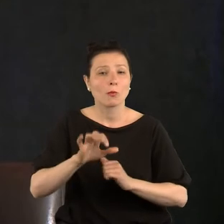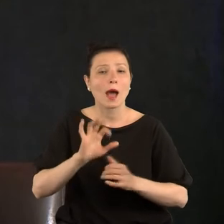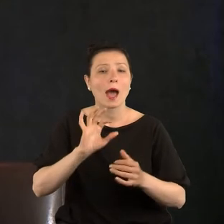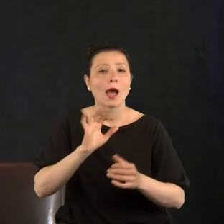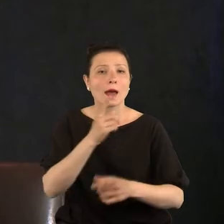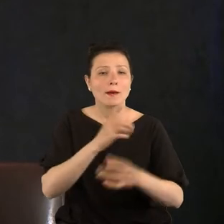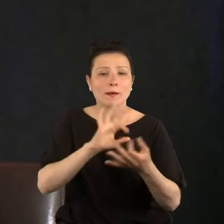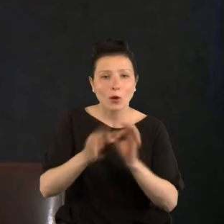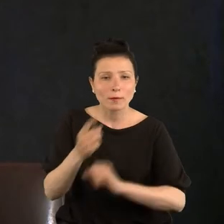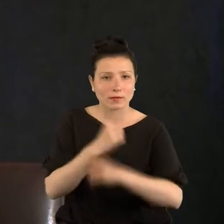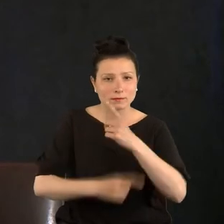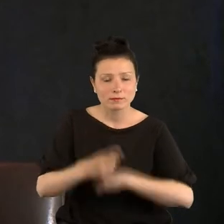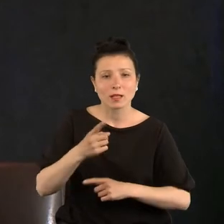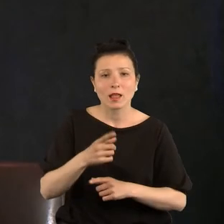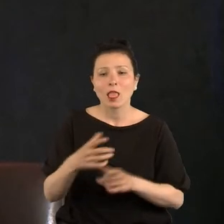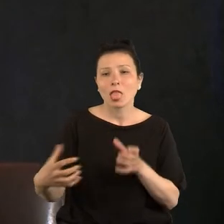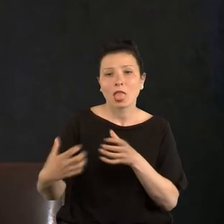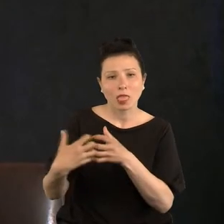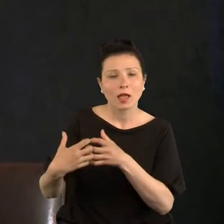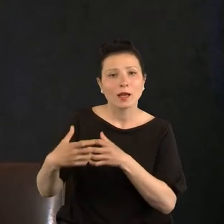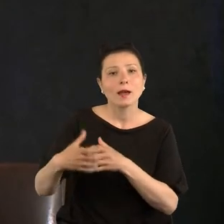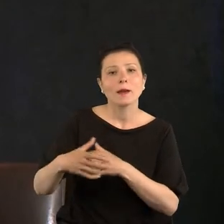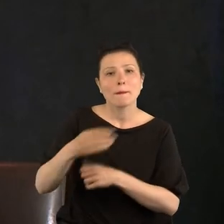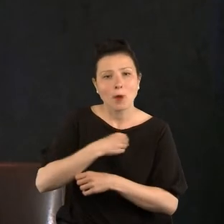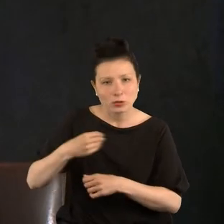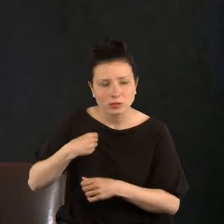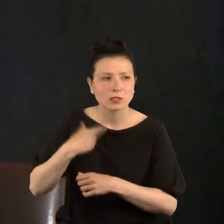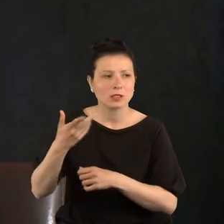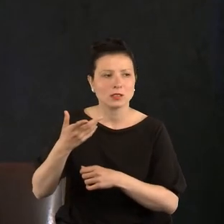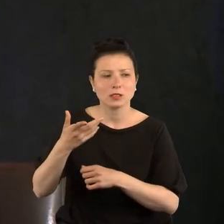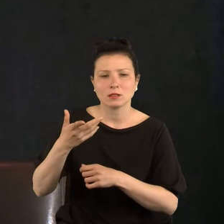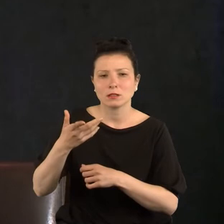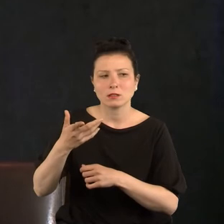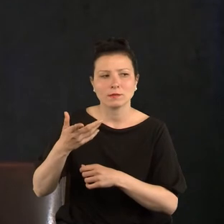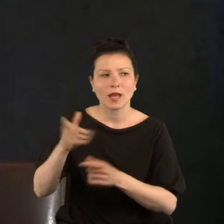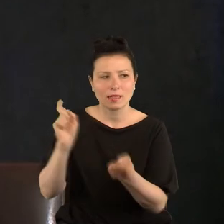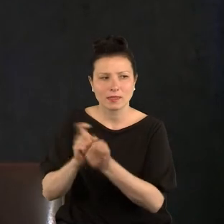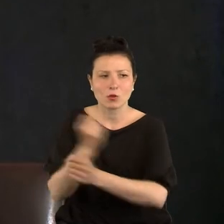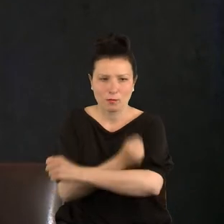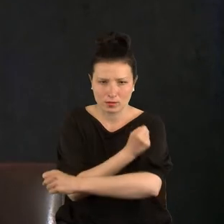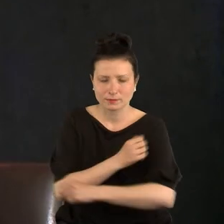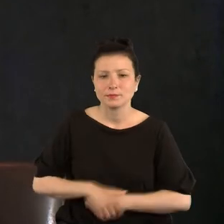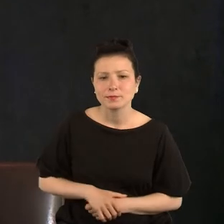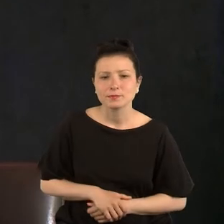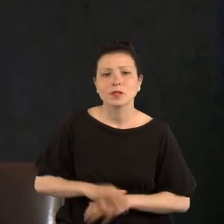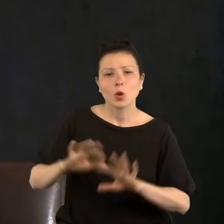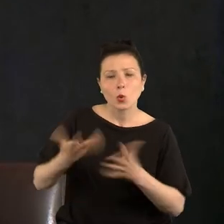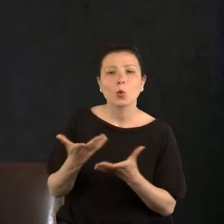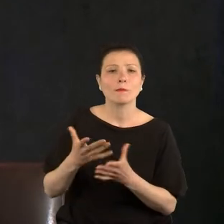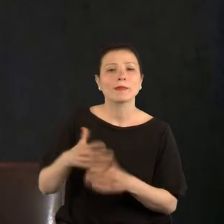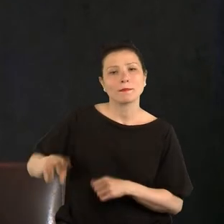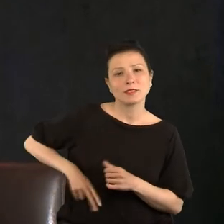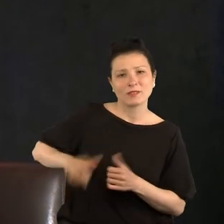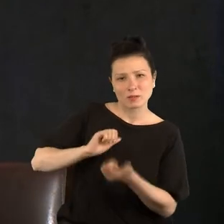Polskim Komitecie Antydopingowym. Polada jest w ogóle świeżym ciałem, ale generalnie przy Ministerstwie Sportu takie ciało również